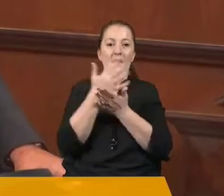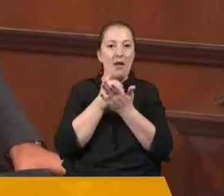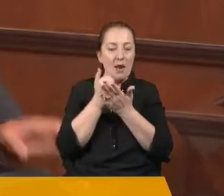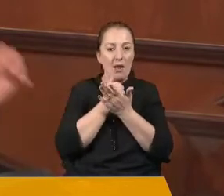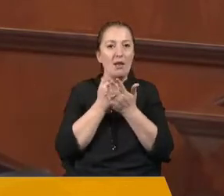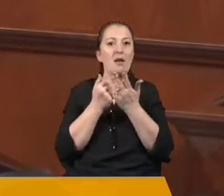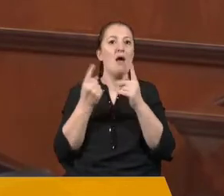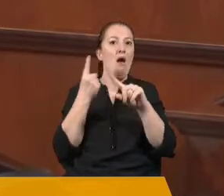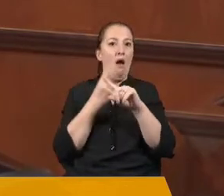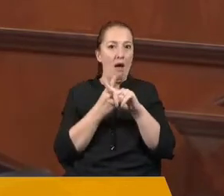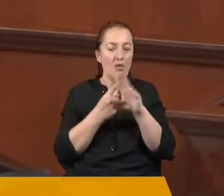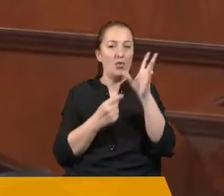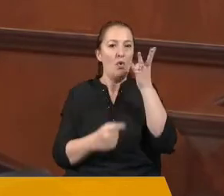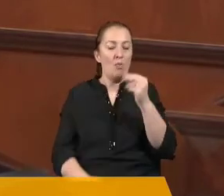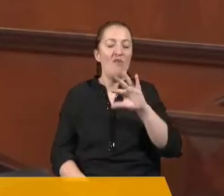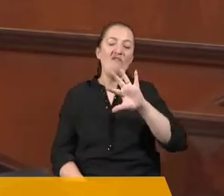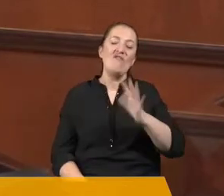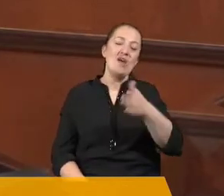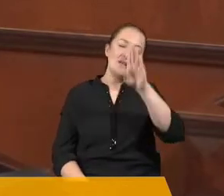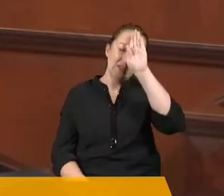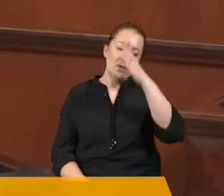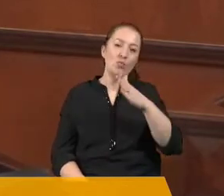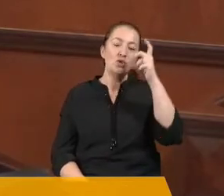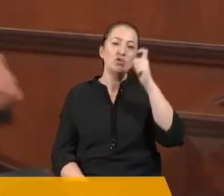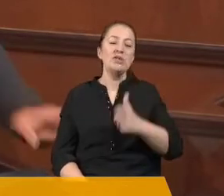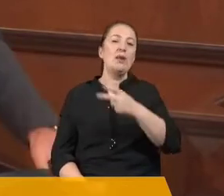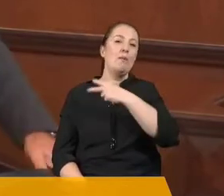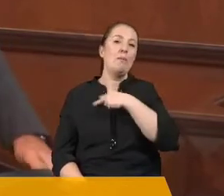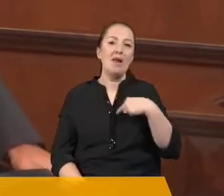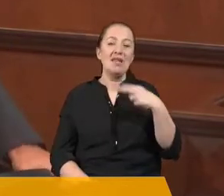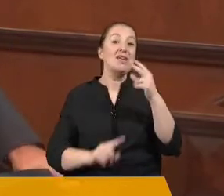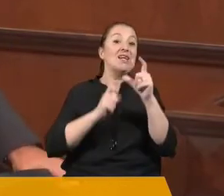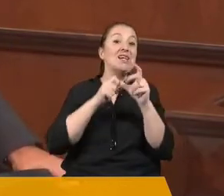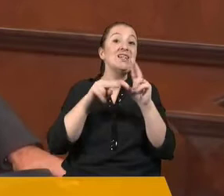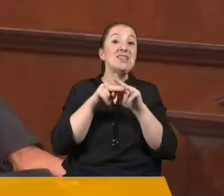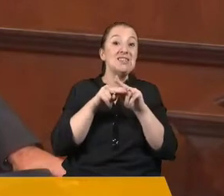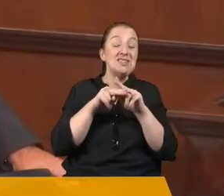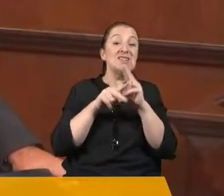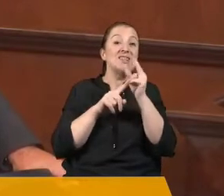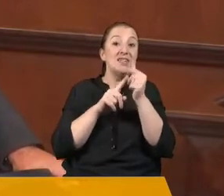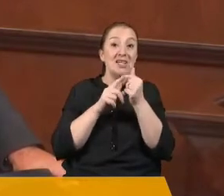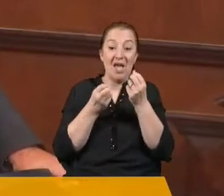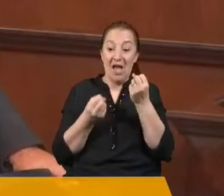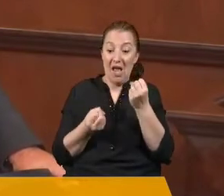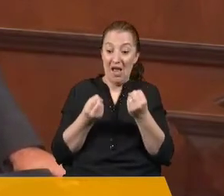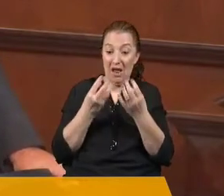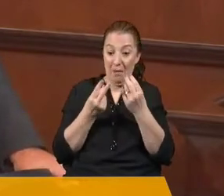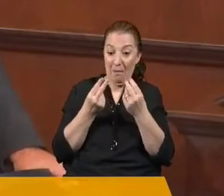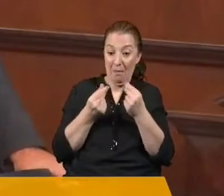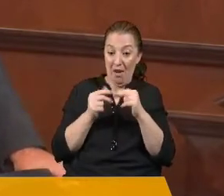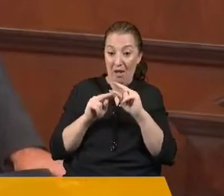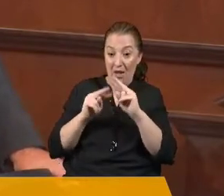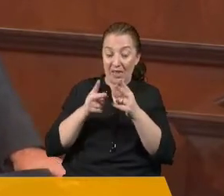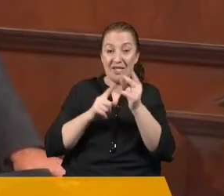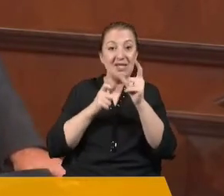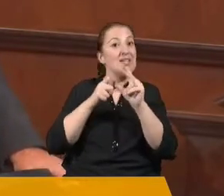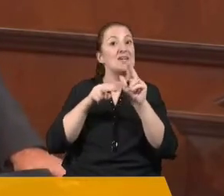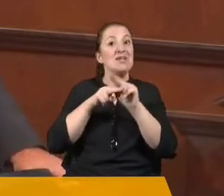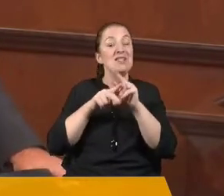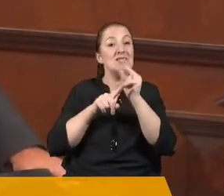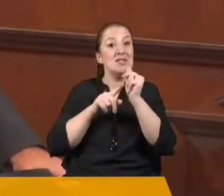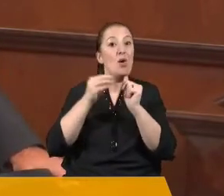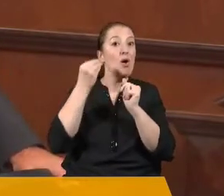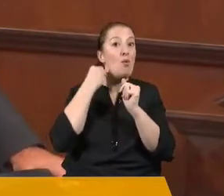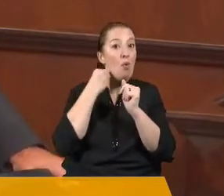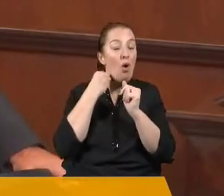vermeli ya da İstanbul Büyükşehir Belediyesi İSKİ'ye kaynak aktararak İSKİ'nin borç kullanmasını, kredi kullanmasının